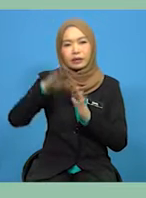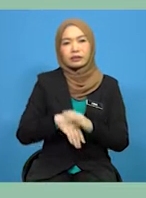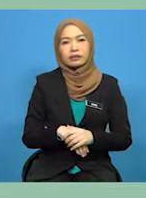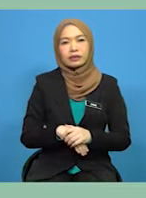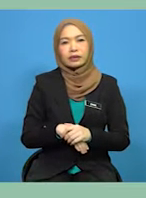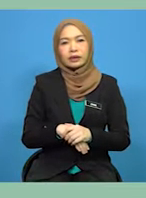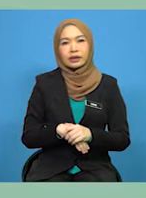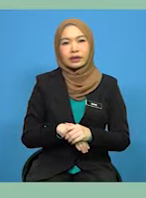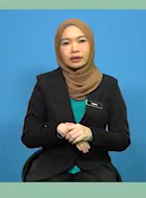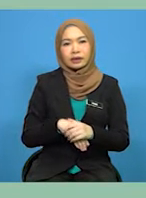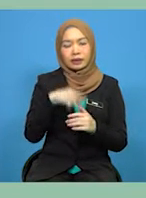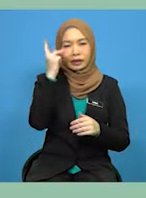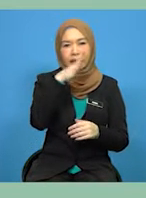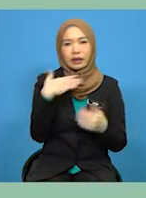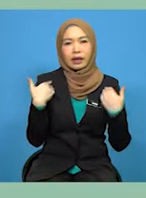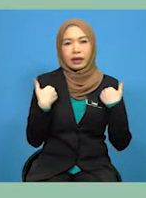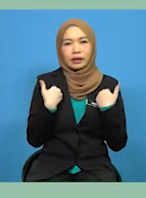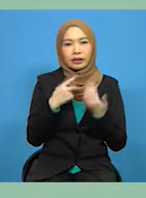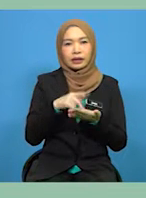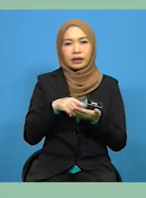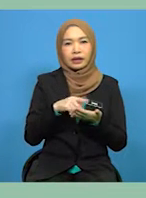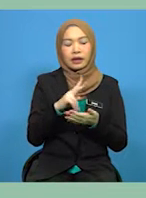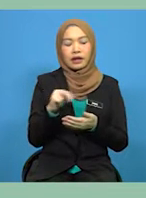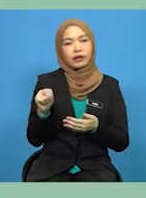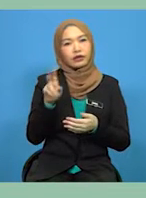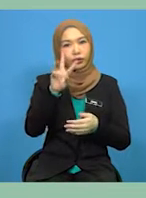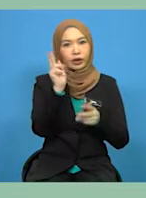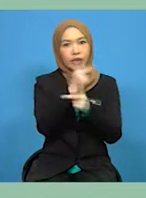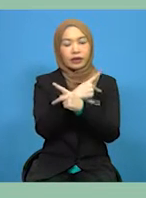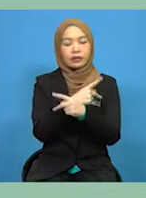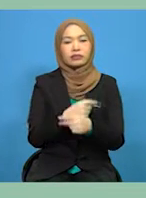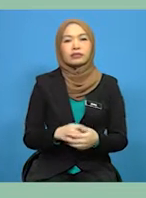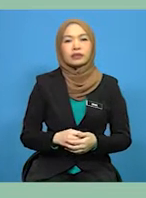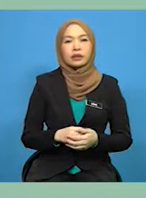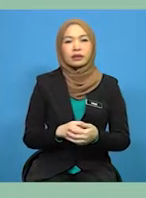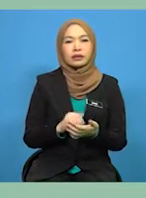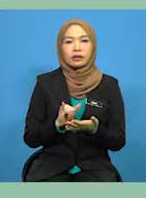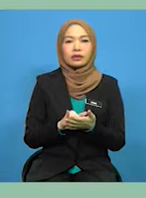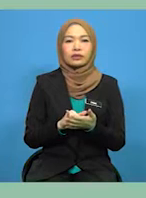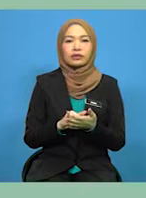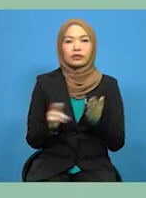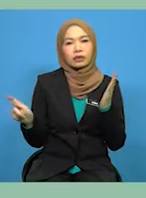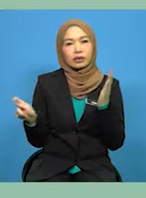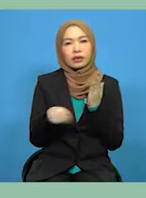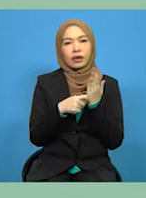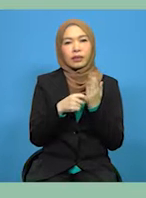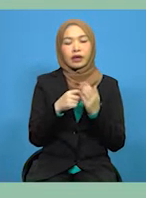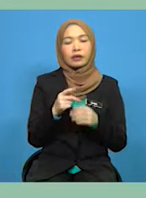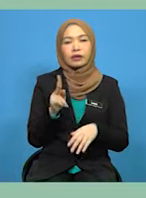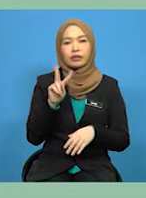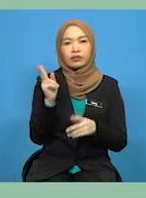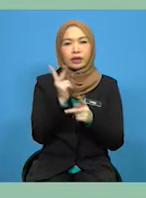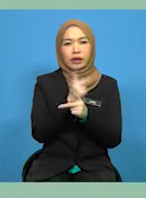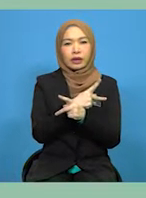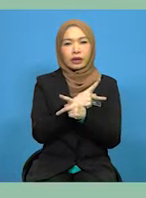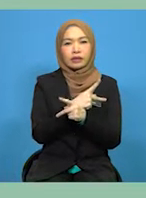terdapatnya pengiraan dua kali, iaitu mencampurkan nilai barang perantaraan dan